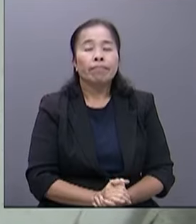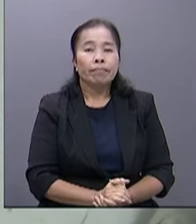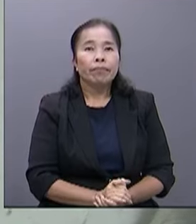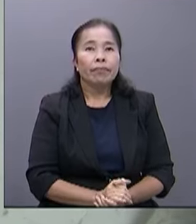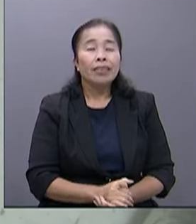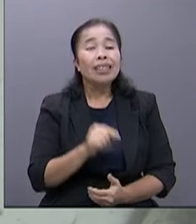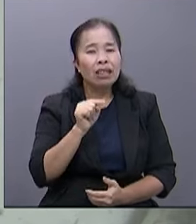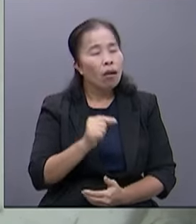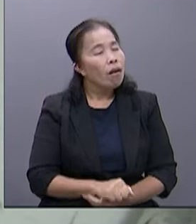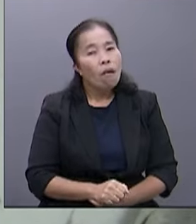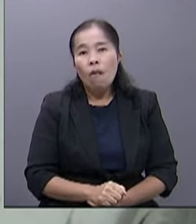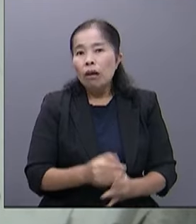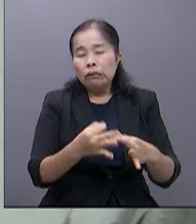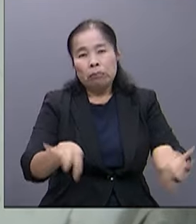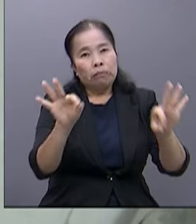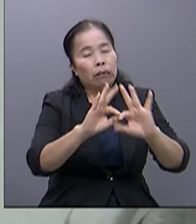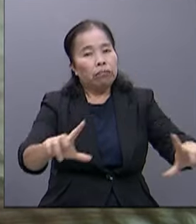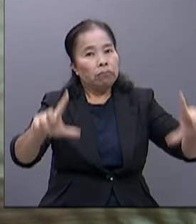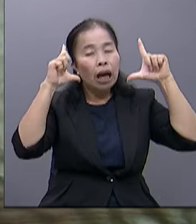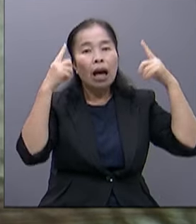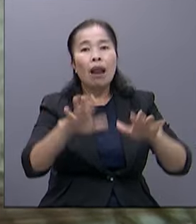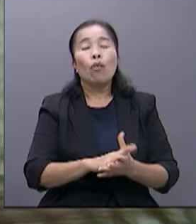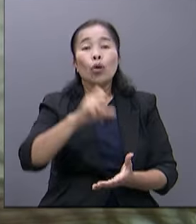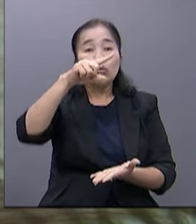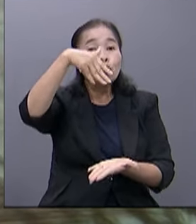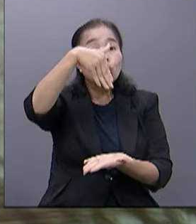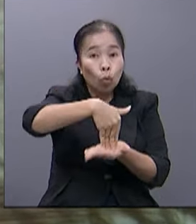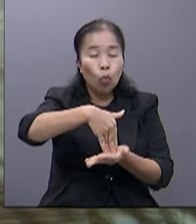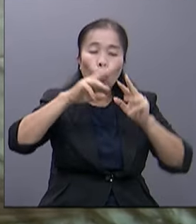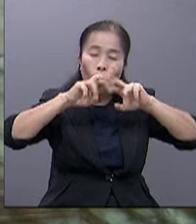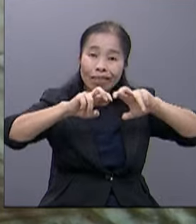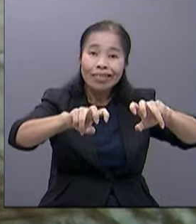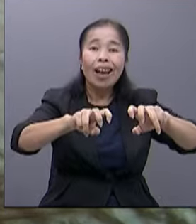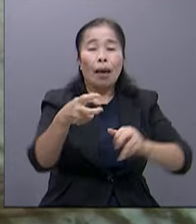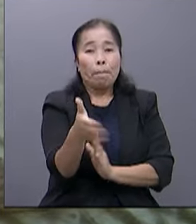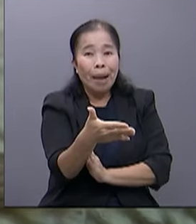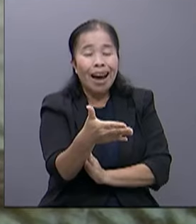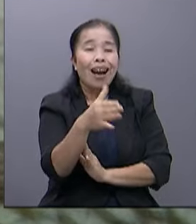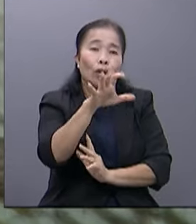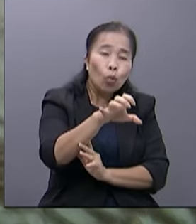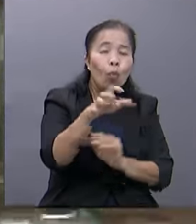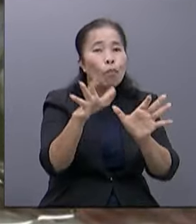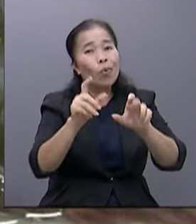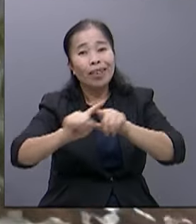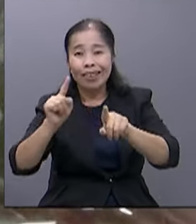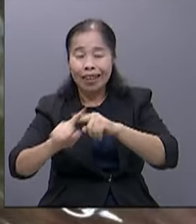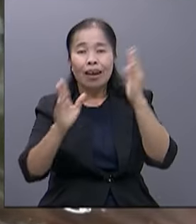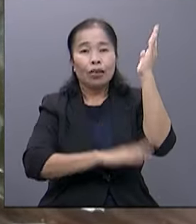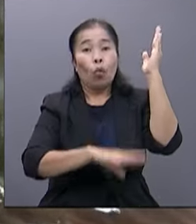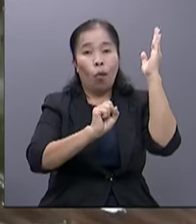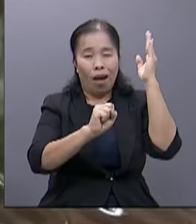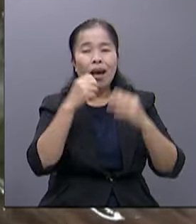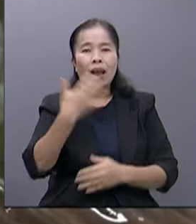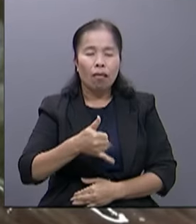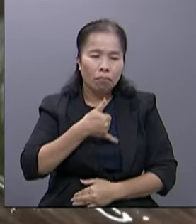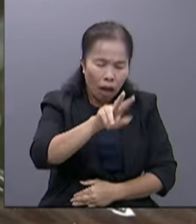นี่เป็นเรื่องใหญ่แล้วล่ะค่ะที่ทางศูนย์วิจัยและพัฒนาการเพาะเลี้ยงสัตว์น้ำชายฝั่งสงขลาเข้าไปสำรวจพบการแพร่กระ